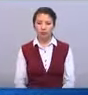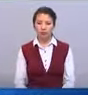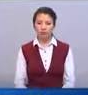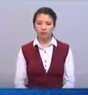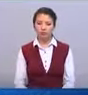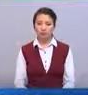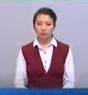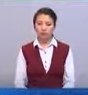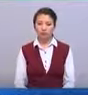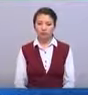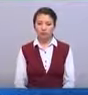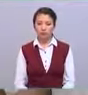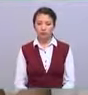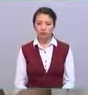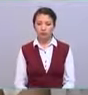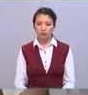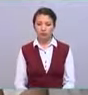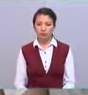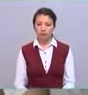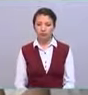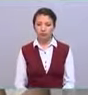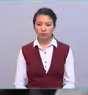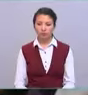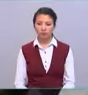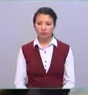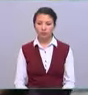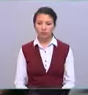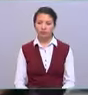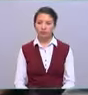Нұрсұлтан Мұхамеджанұлы, Талғат Елеубеков, Батырхан Әмірбек, Тұран Ньюс.